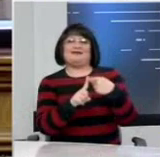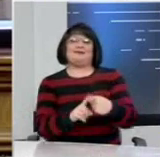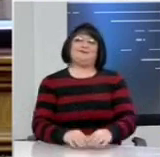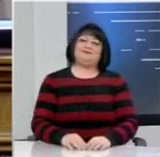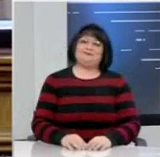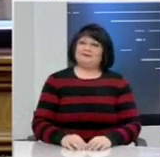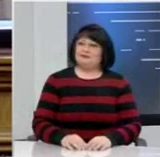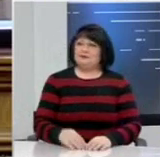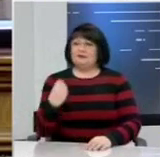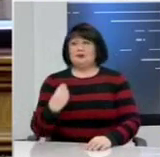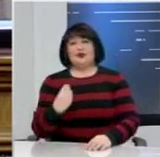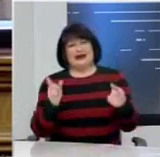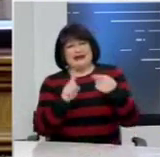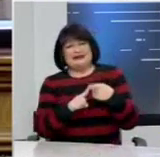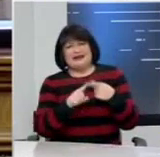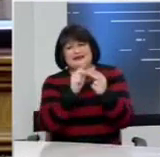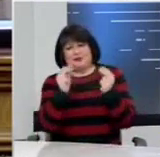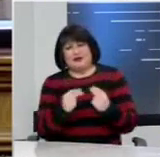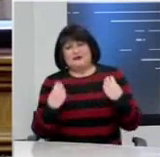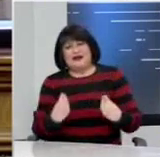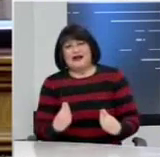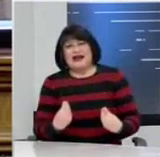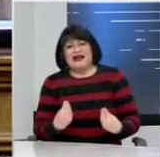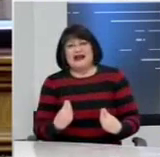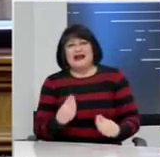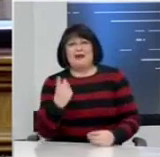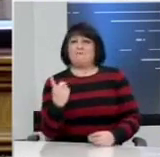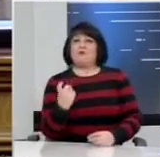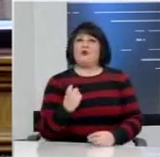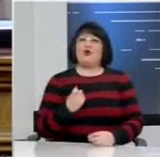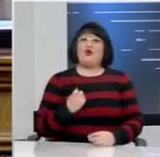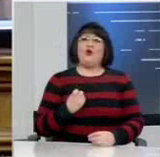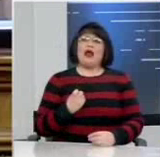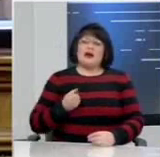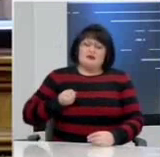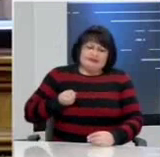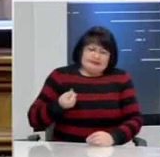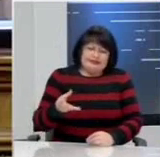Τόσο καλά πήγε που επί 2 μήνες οι προκλήσεις σταματημό δεν είχαν.